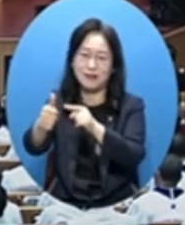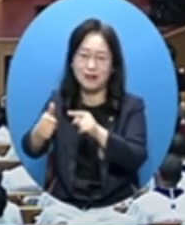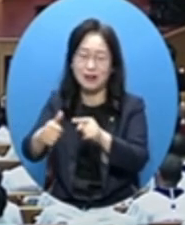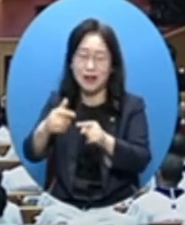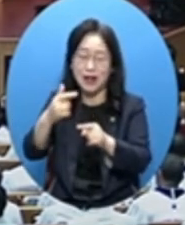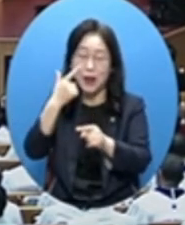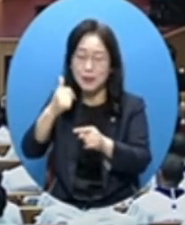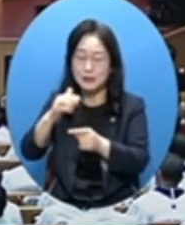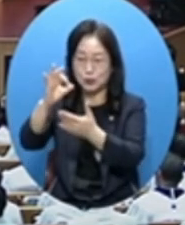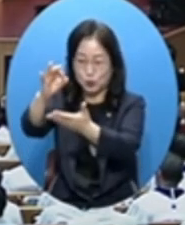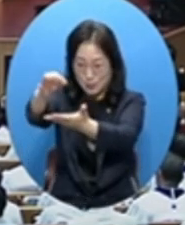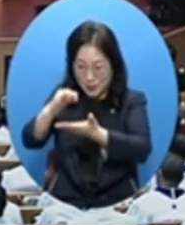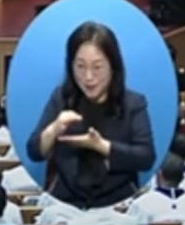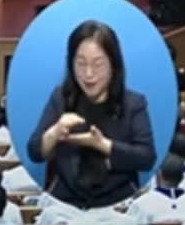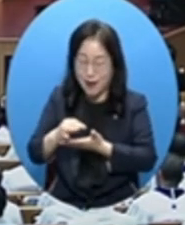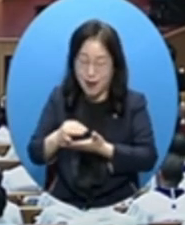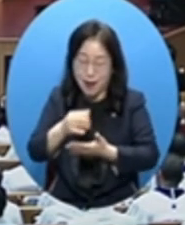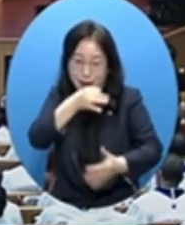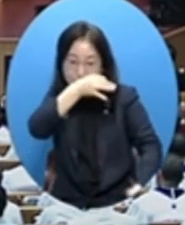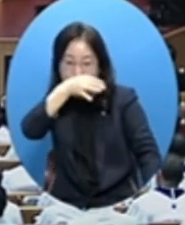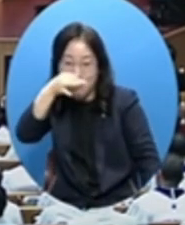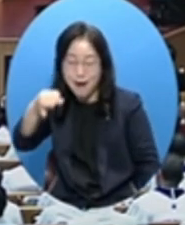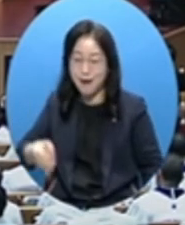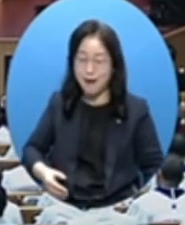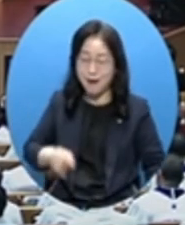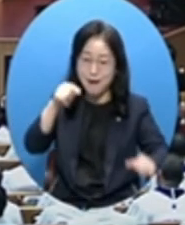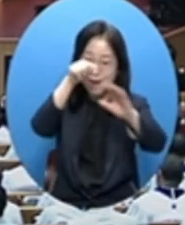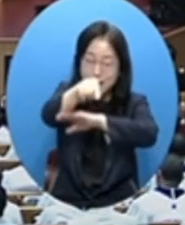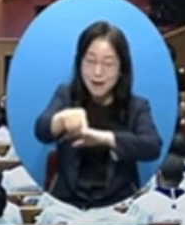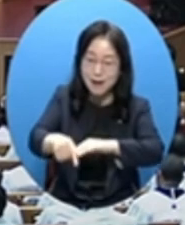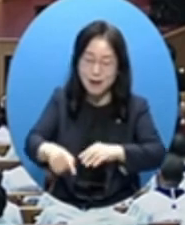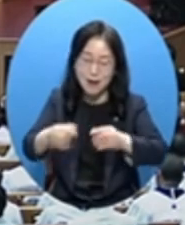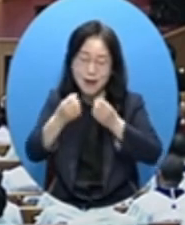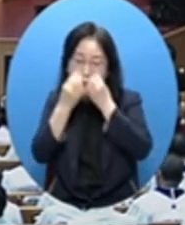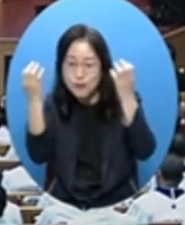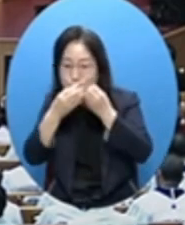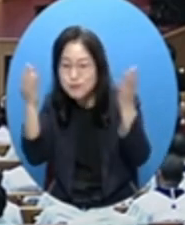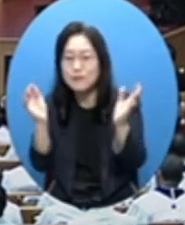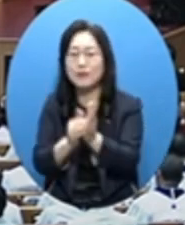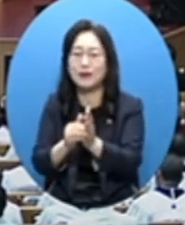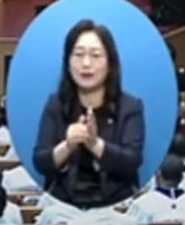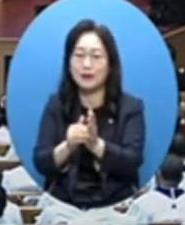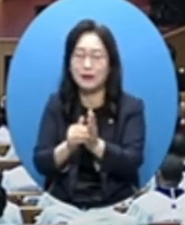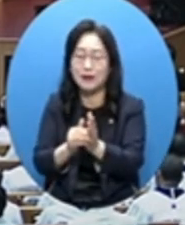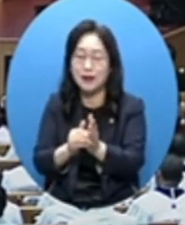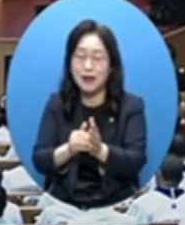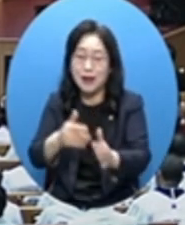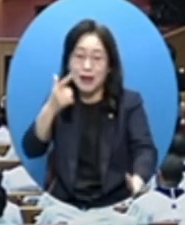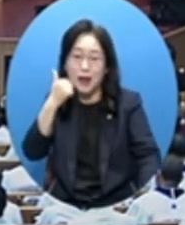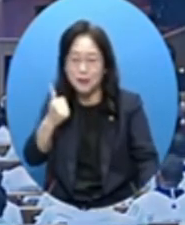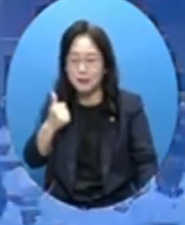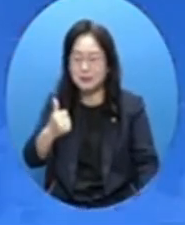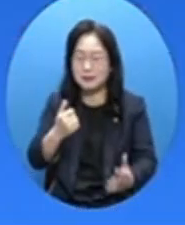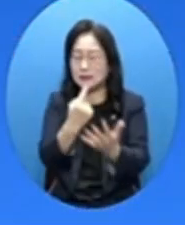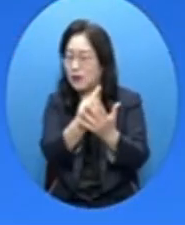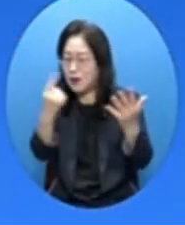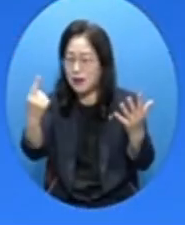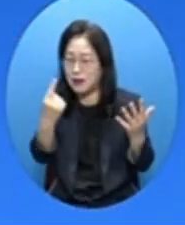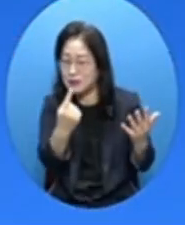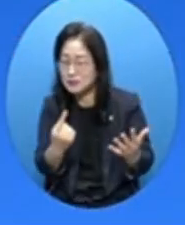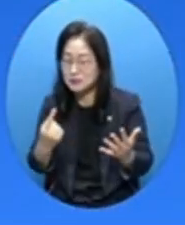제사를 다 가지고 나가서 탕진했습니다 아버지 품을 따라 자기 길로 맘대로